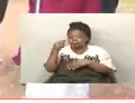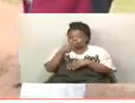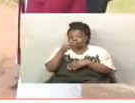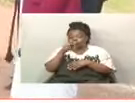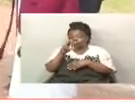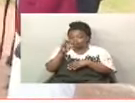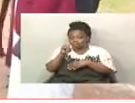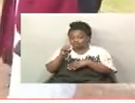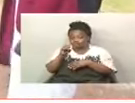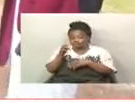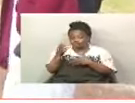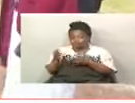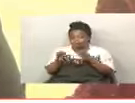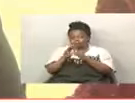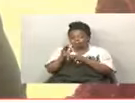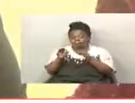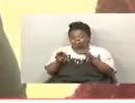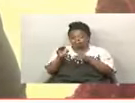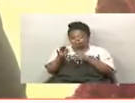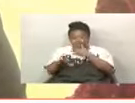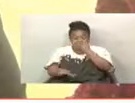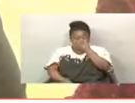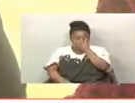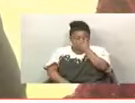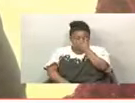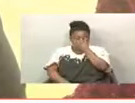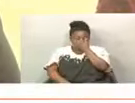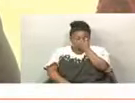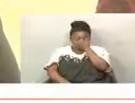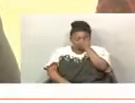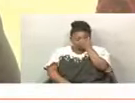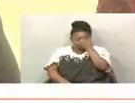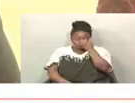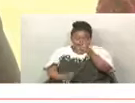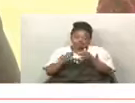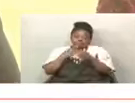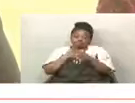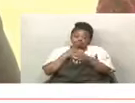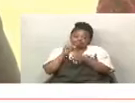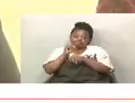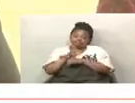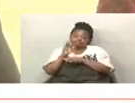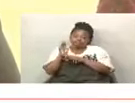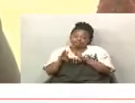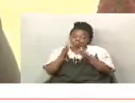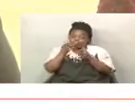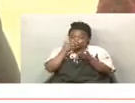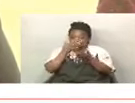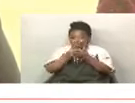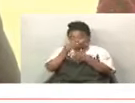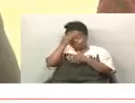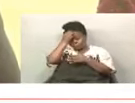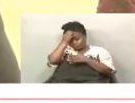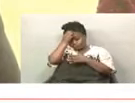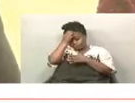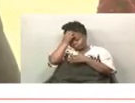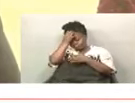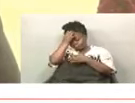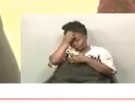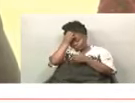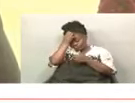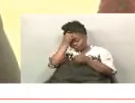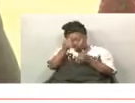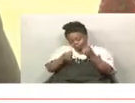ntanda ya Buganda ekirabo kye. So njagala kubiriza abantu olw'enteekateeka ennungi gye tukoze abantu